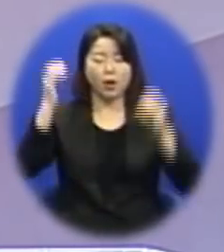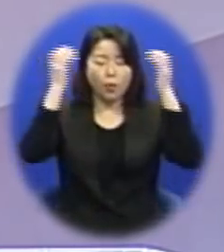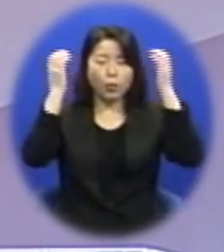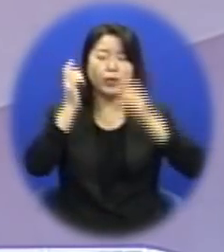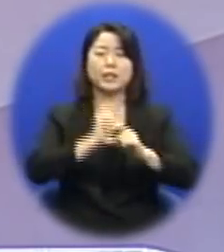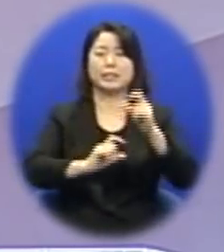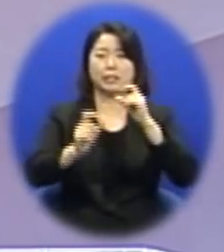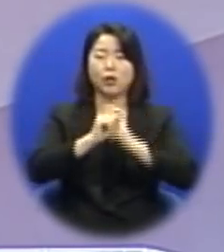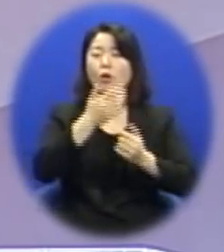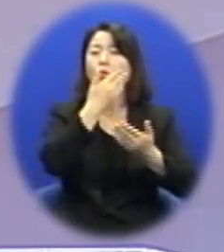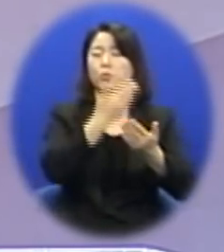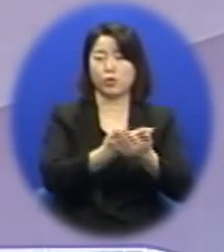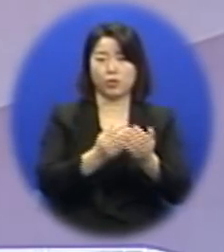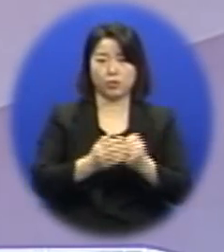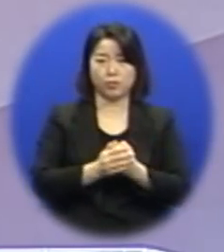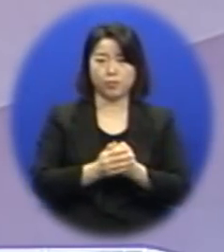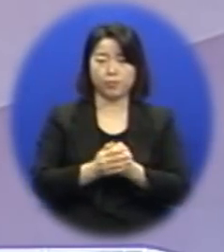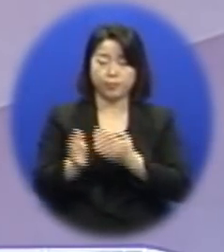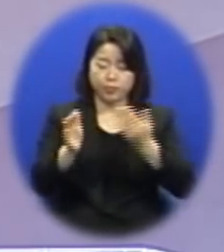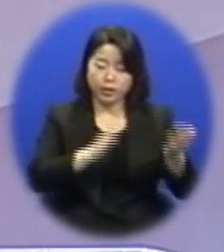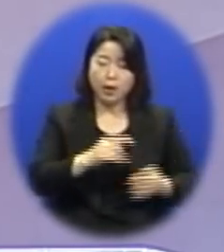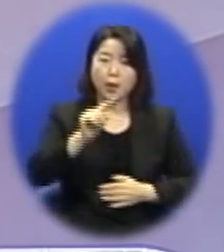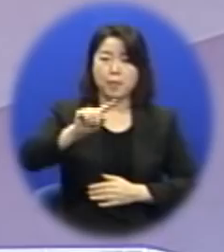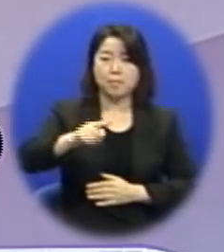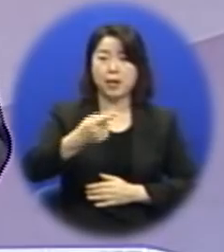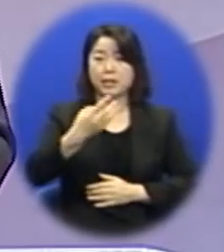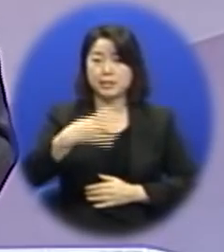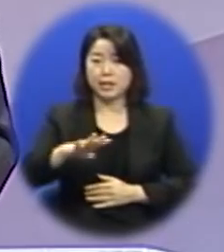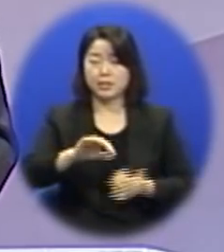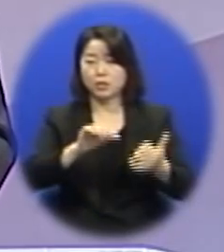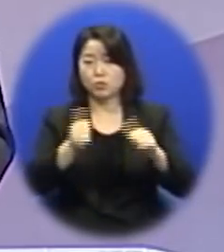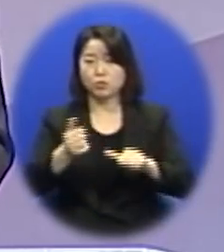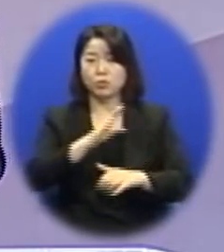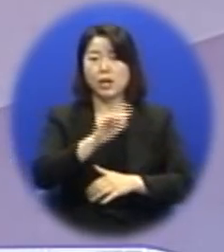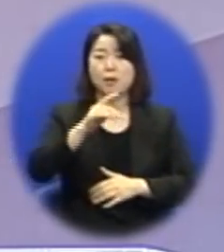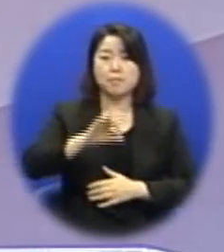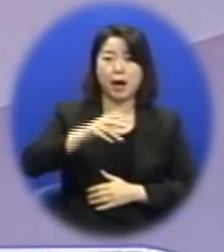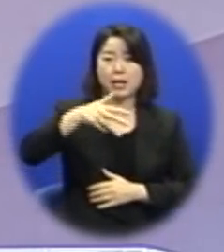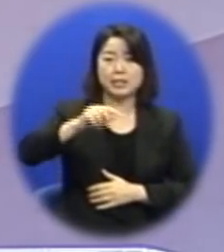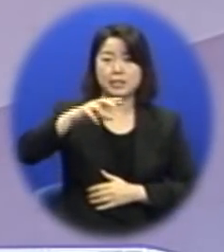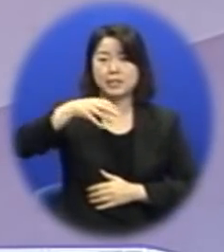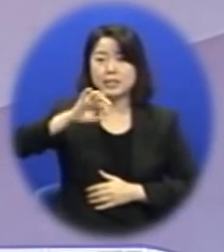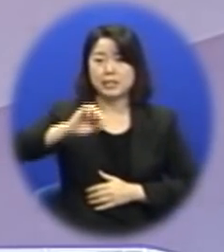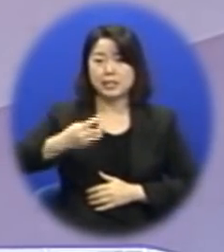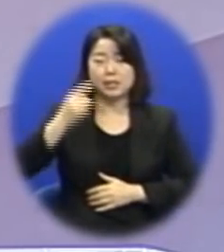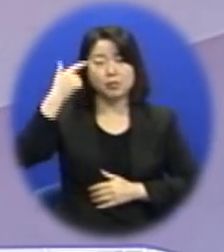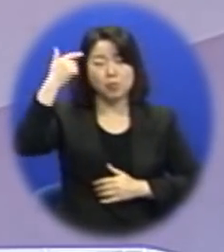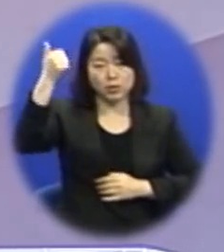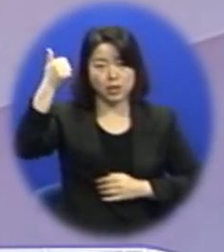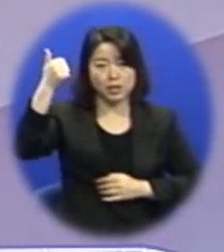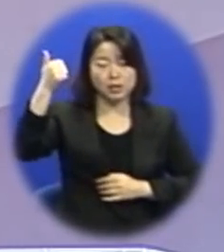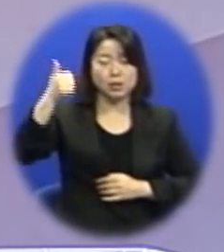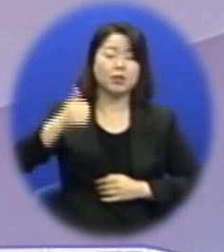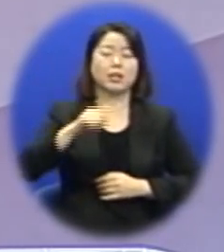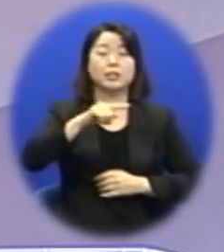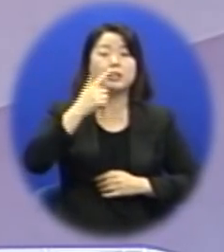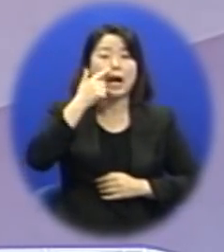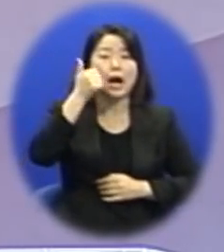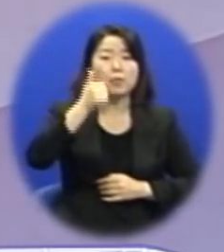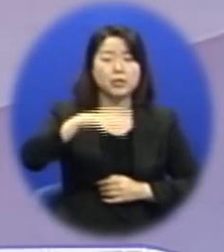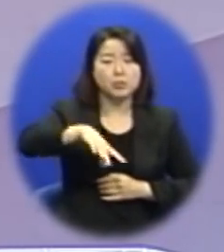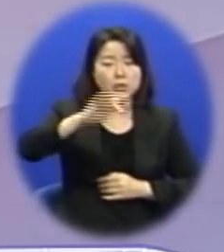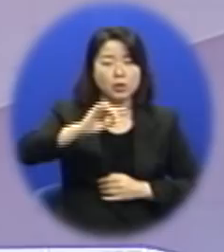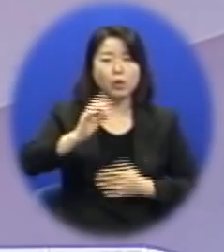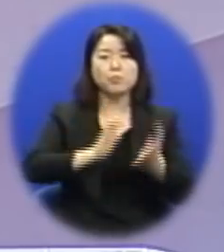10세에 돌아가셨죠 방지 목사님 그 방지 목사님의 아버님이 처음 예수를